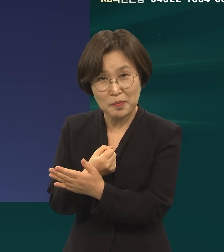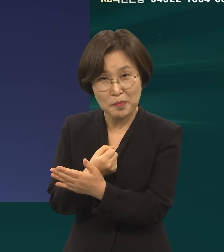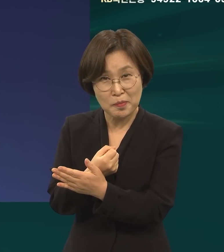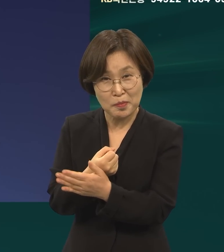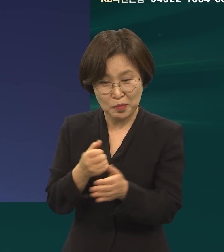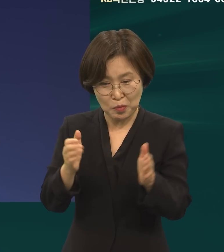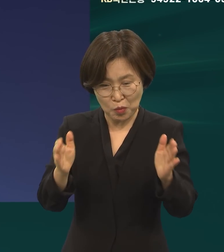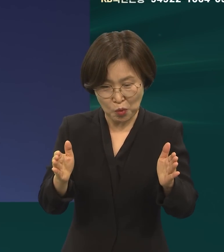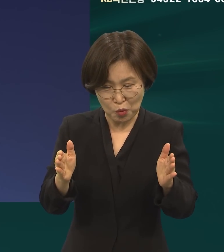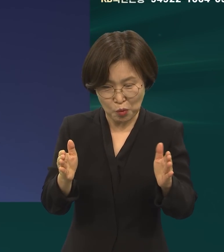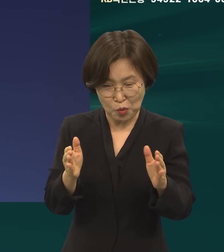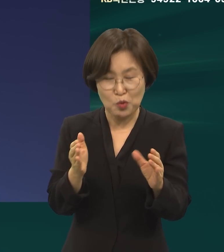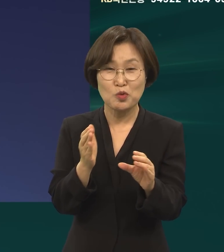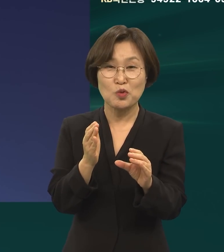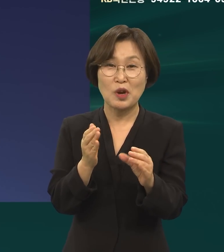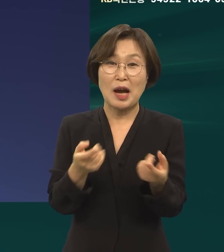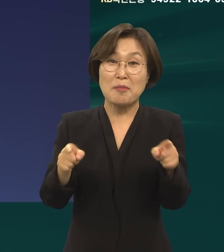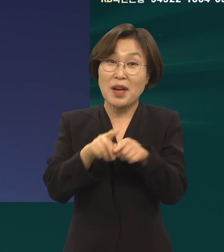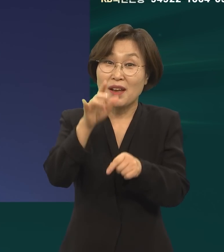것이 영성입니다.